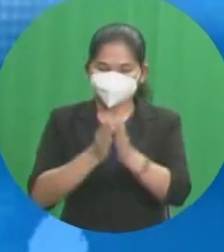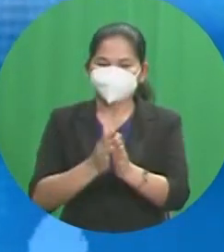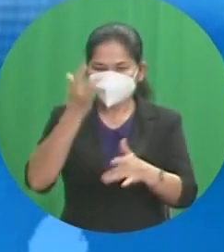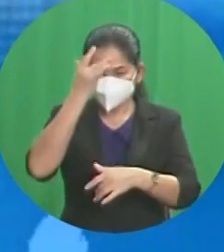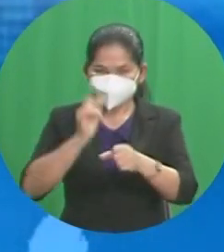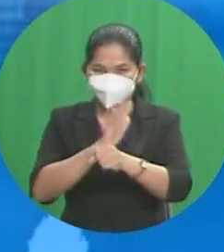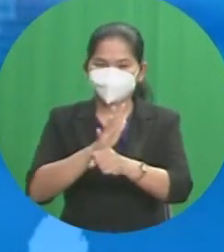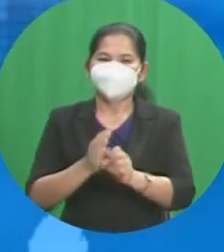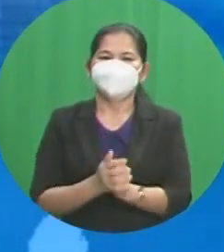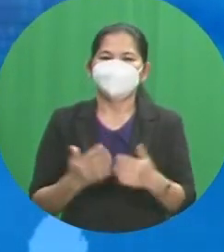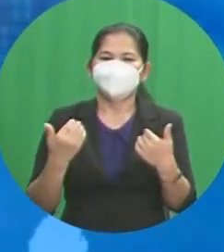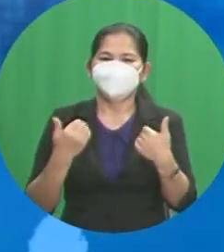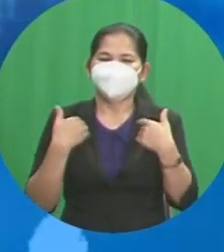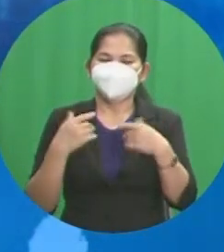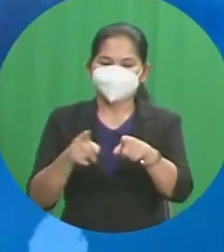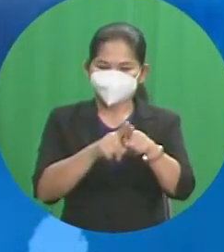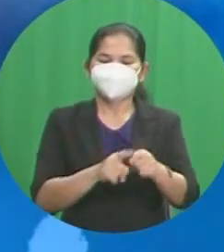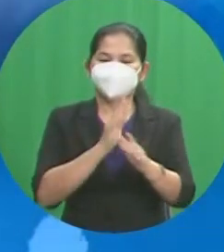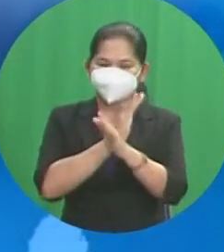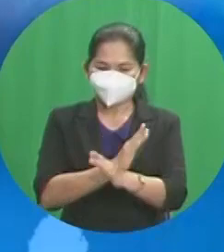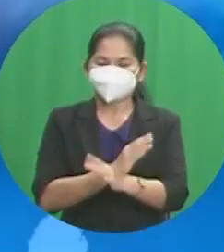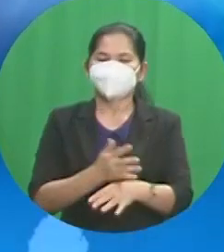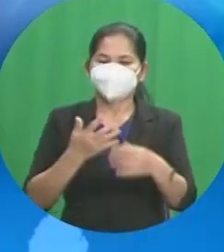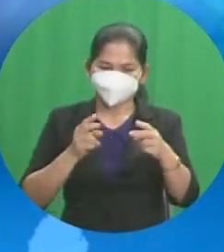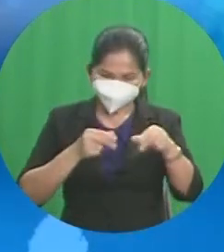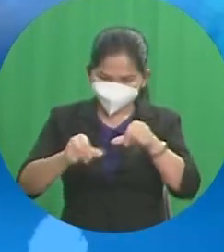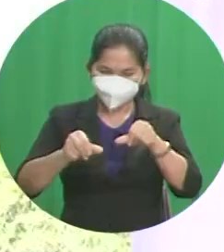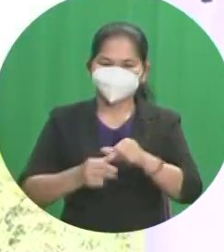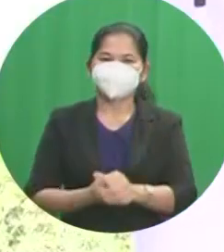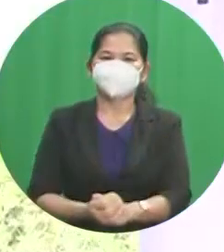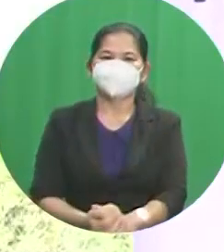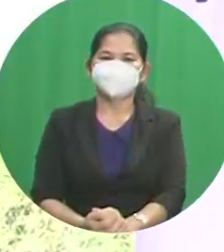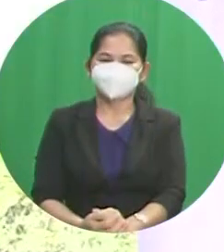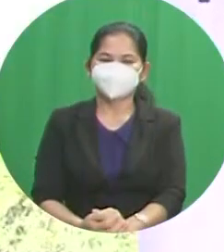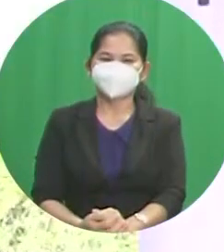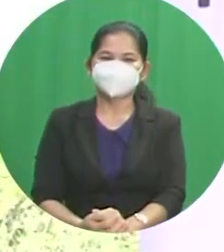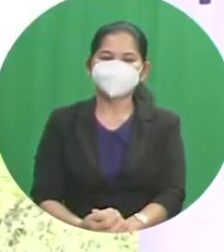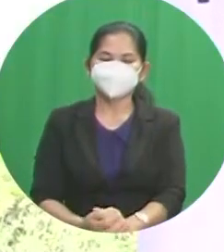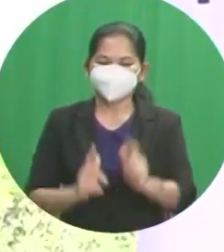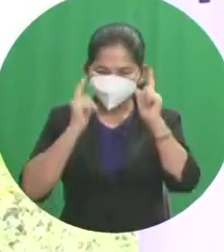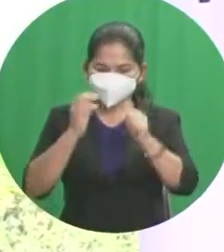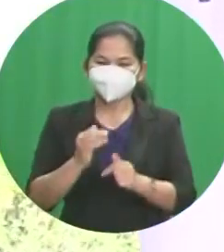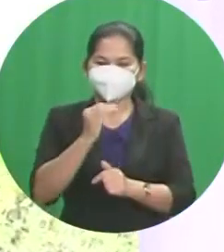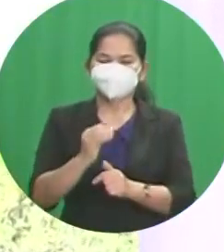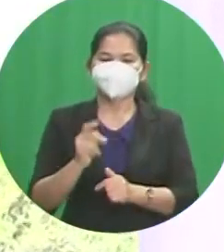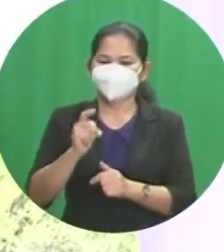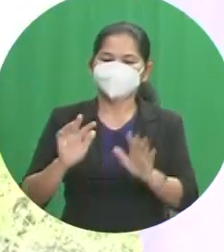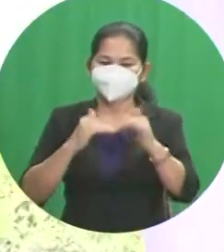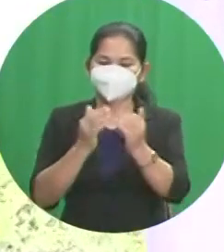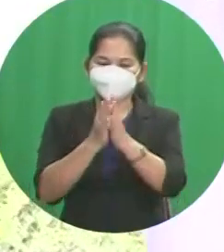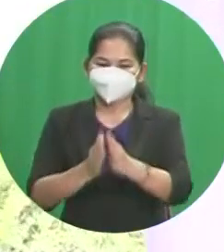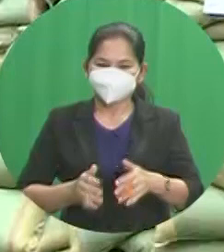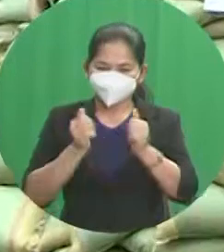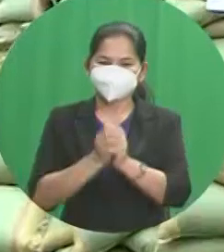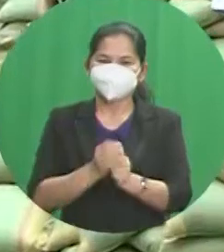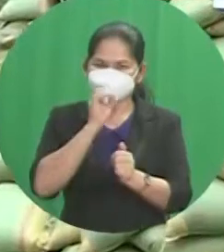ងឺ COVID-19 និងរួមគ្នាទប់ស្កាត់ជំងឺនេះជាបន្តទៀត ឯកឧត្តមសុសមូសិនសមាជិករដ្ឋសភា